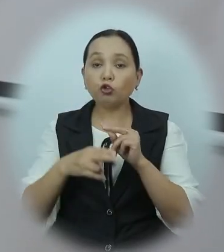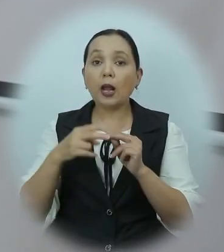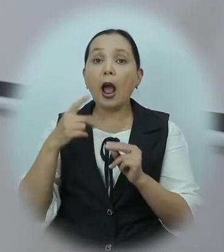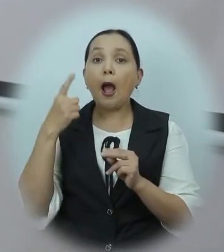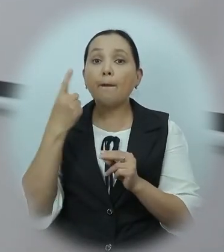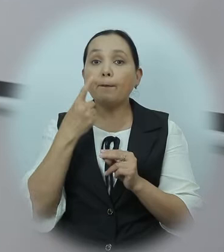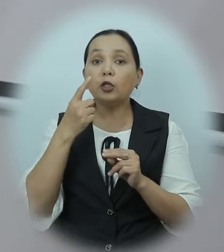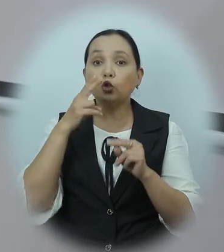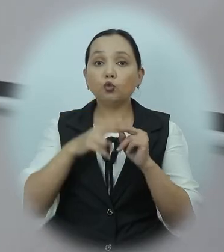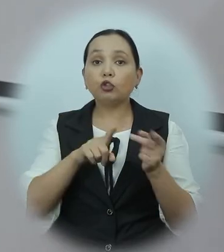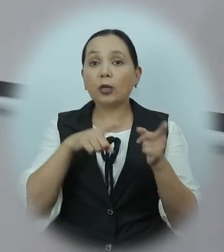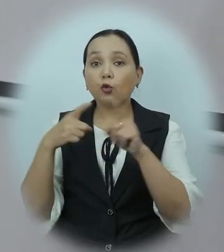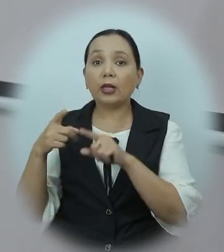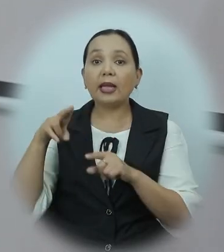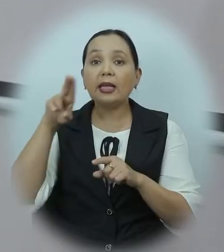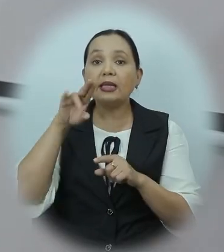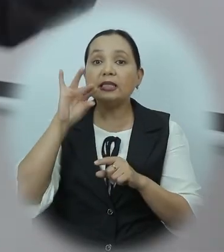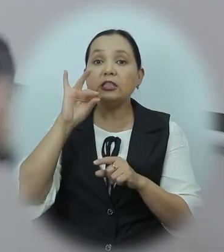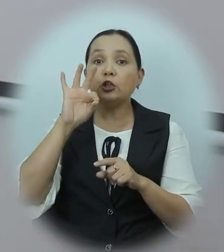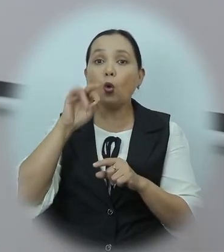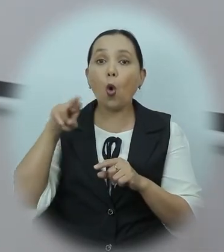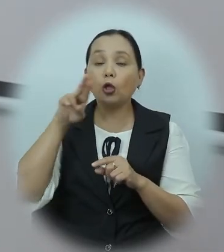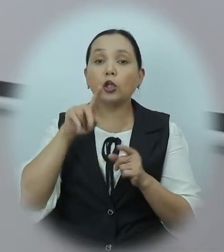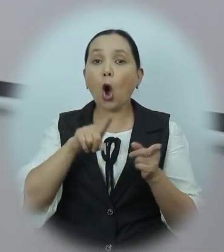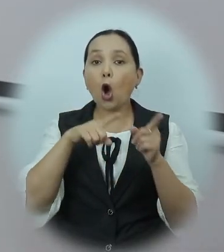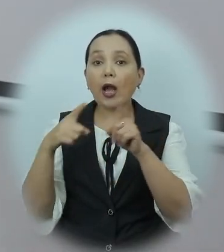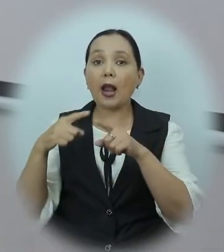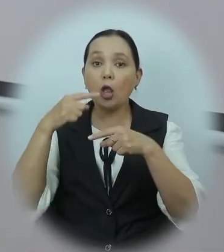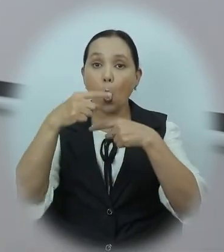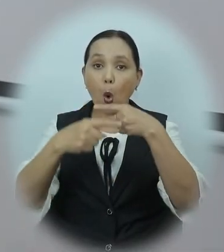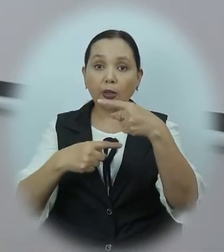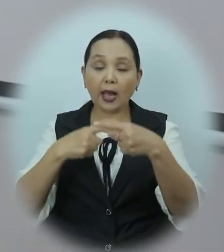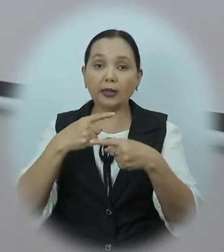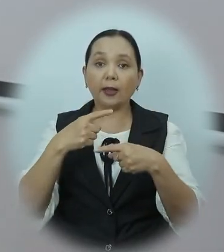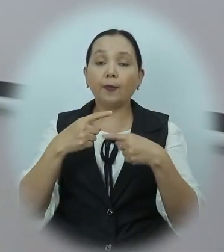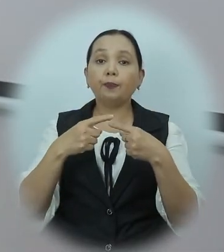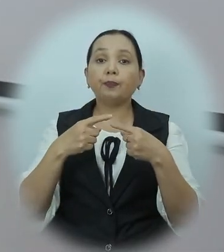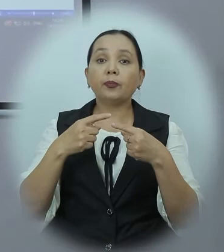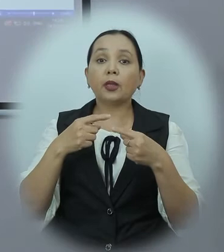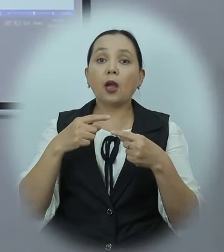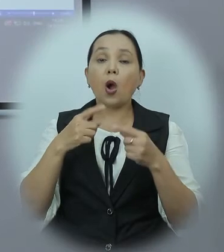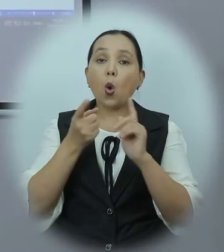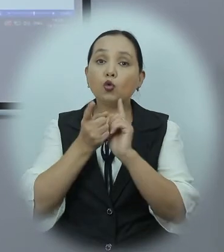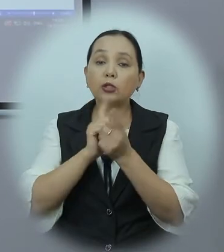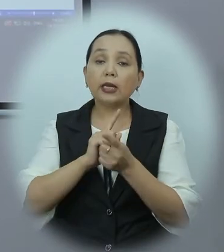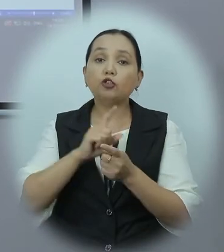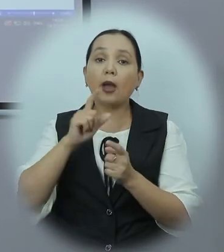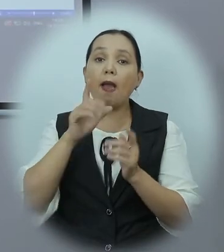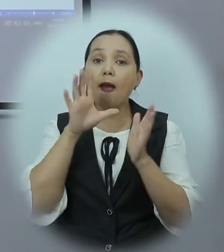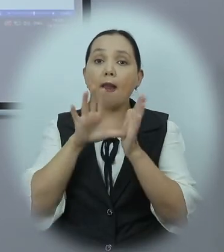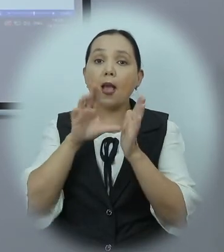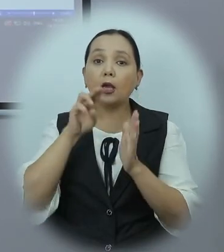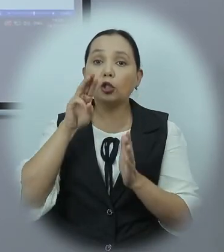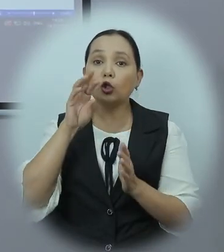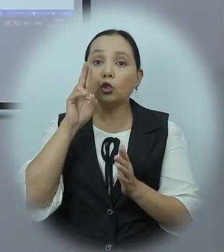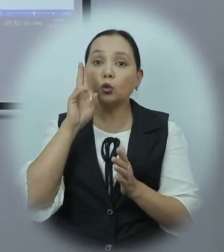birinchi uchdan o'tib, diod orqali o'tadi. Yarim o'tkazgichli diod orqali o'zgaruvchan elektr toki